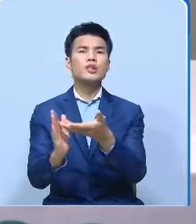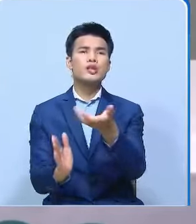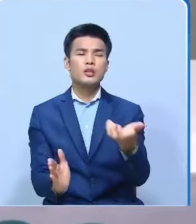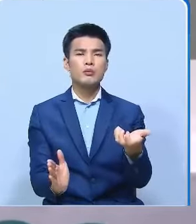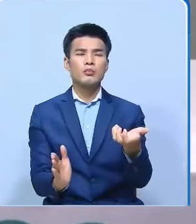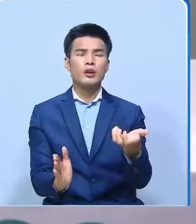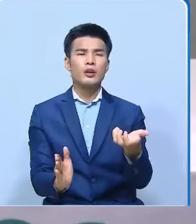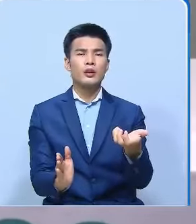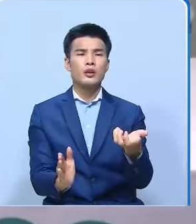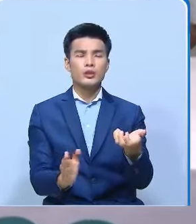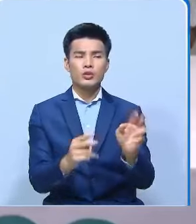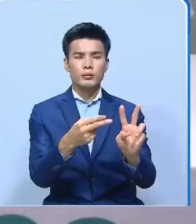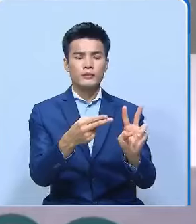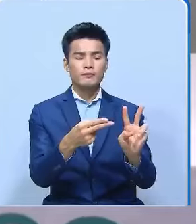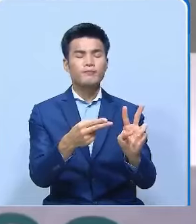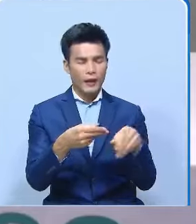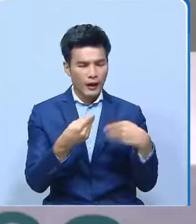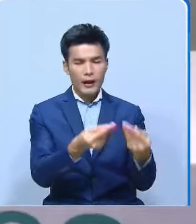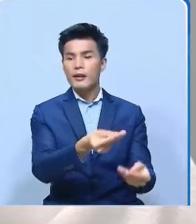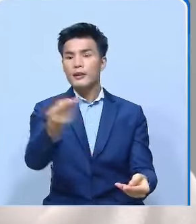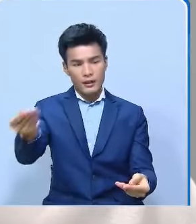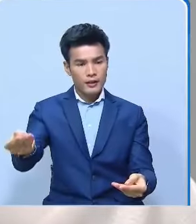ดเงินอยู่นิดนึงก็เลยเลิกไม่ได้เอาฟังเสียงเธอหน่อย